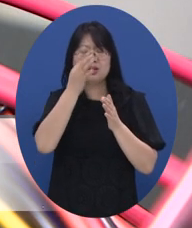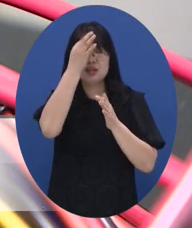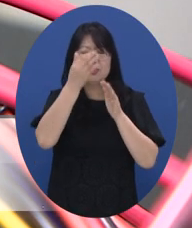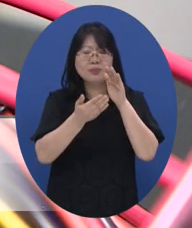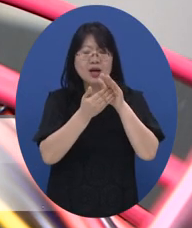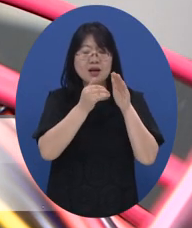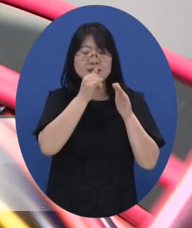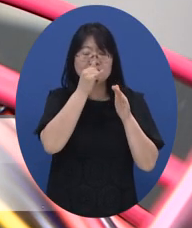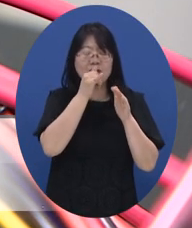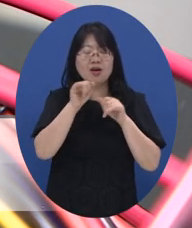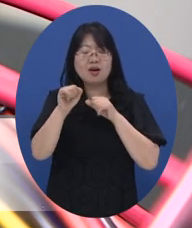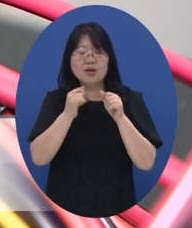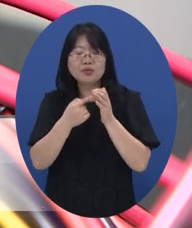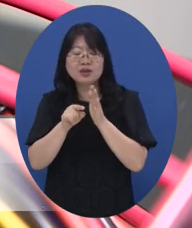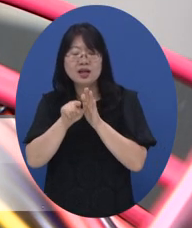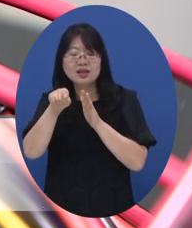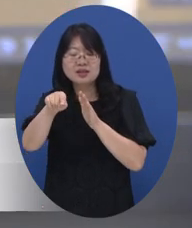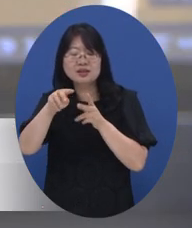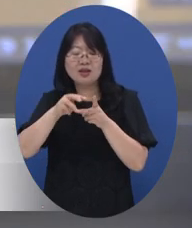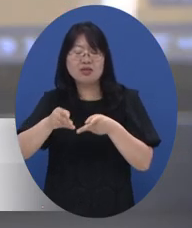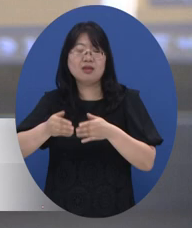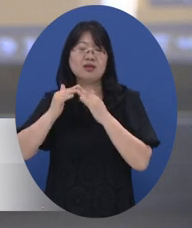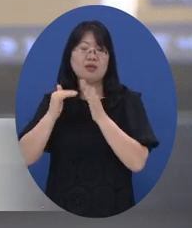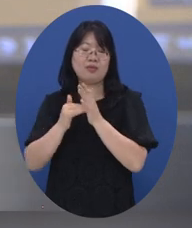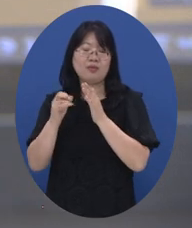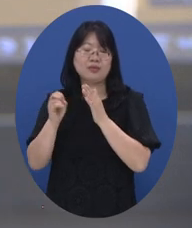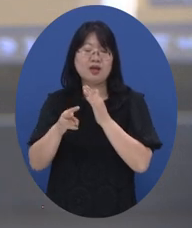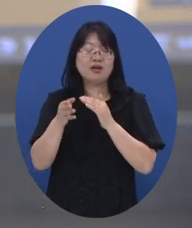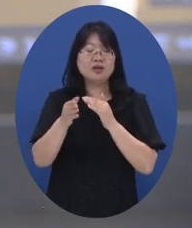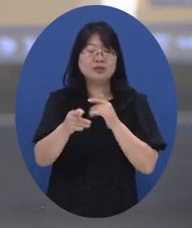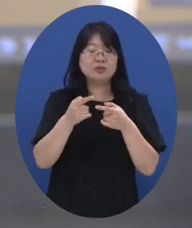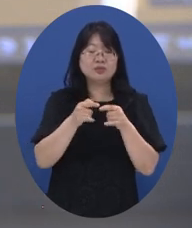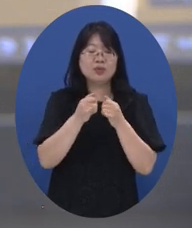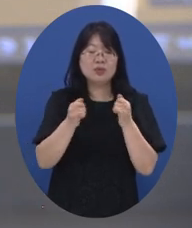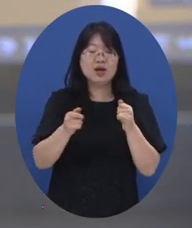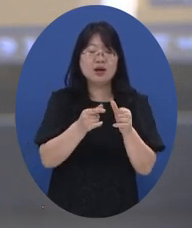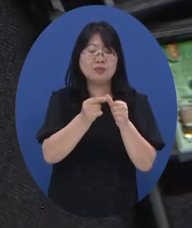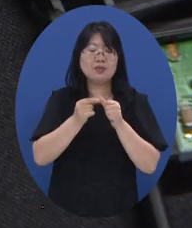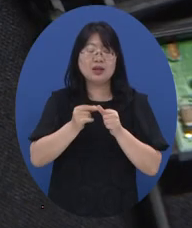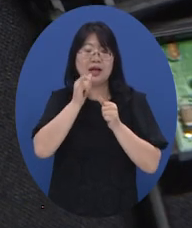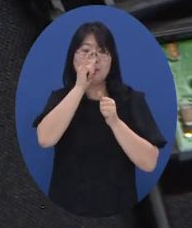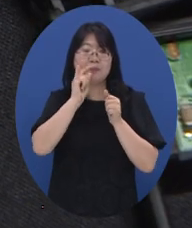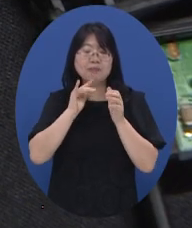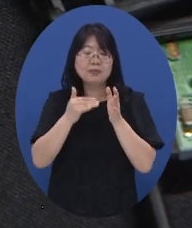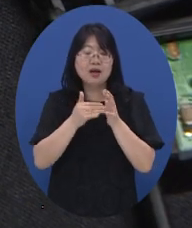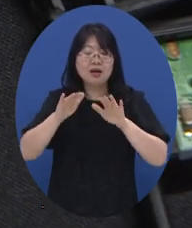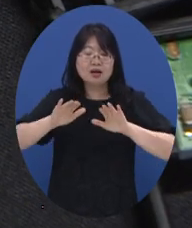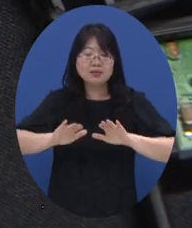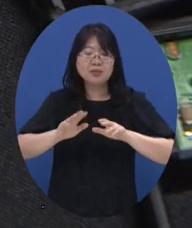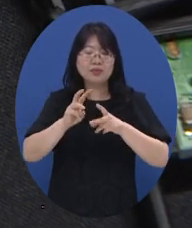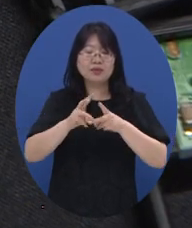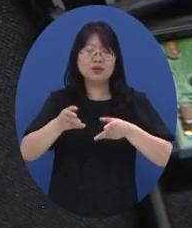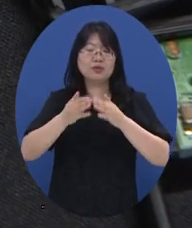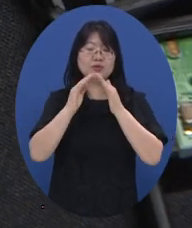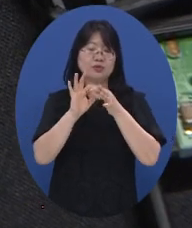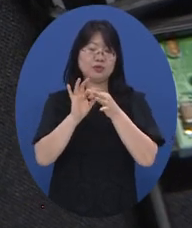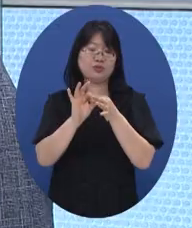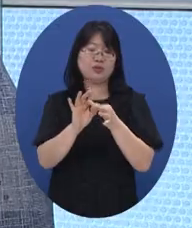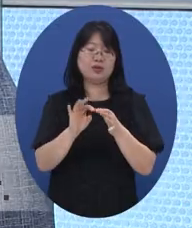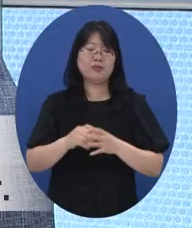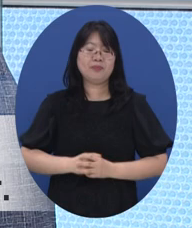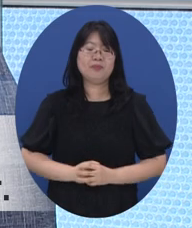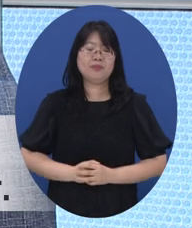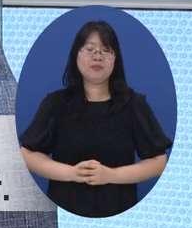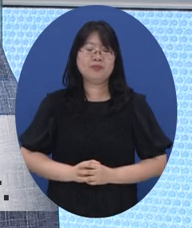범죄에 대응하기 위해 디지털 포렌식 쌀을 위한 센터를 설치하고 전문 부 석권을 배치했습니다 이번 센터 구축을